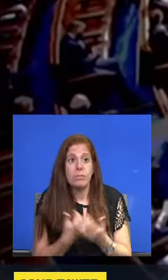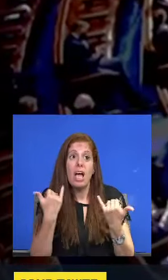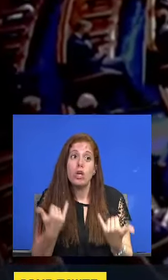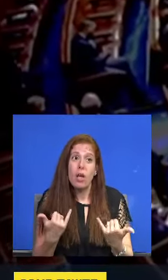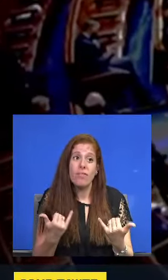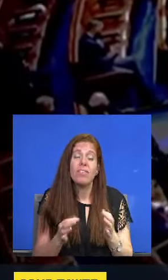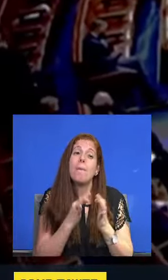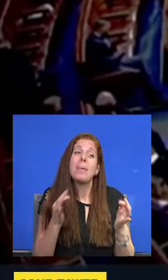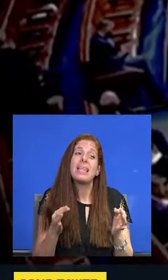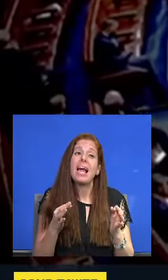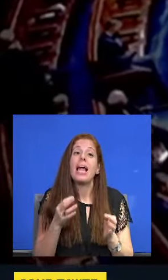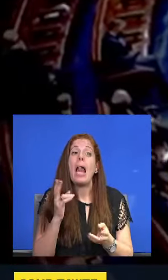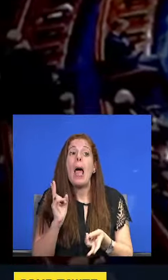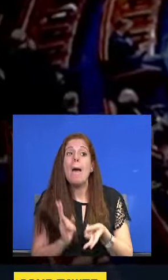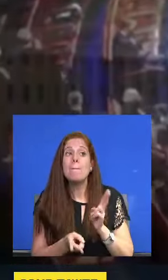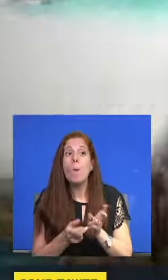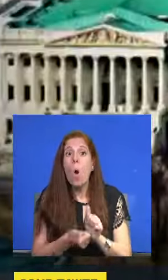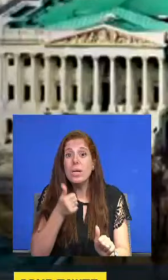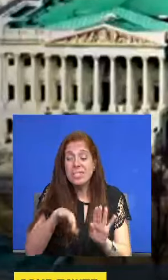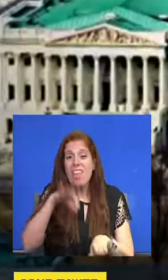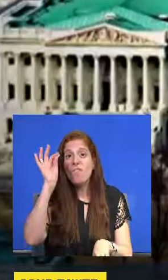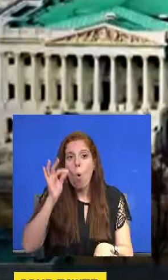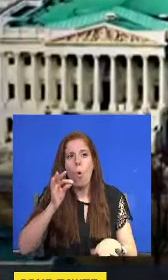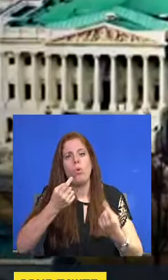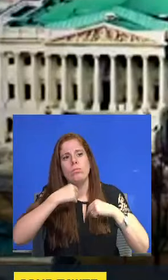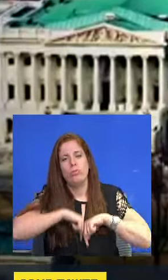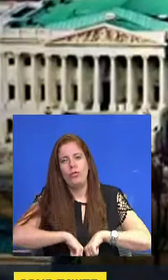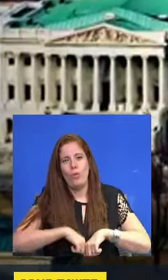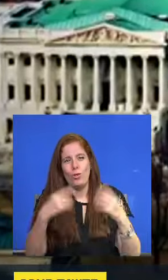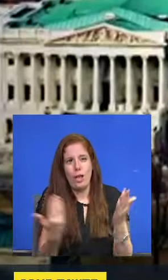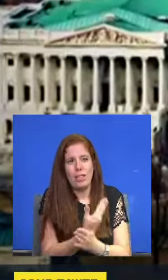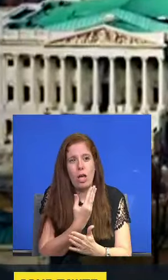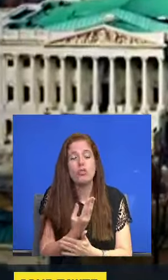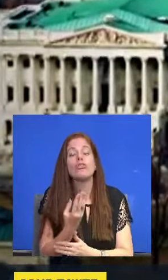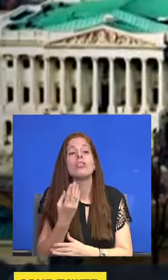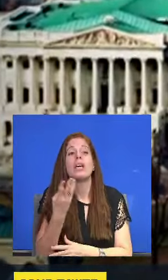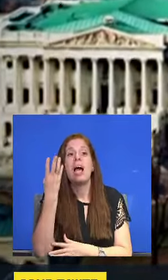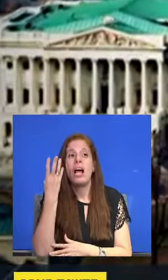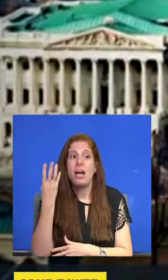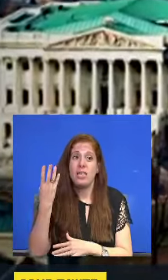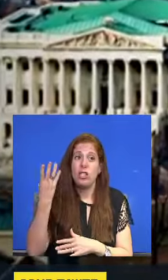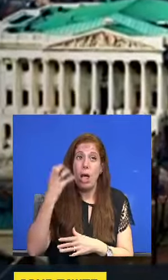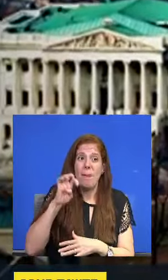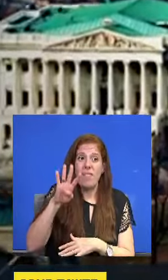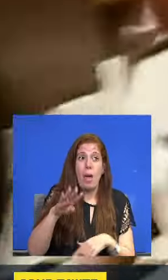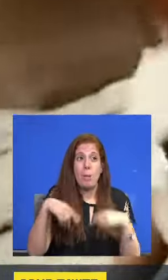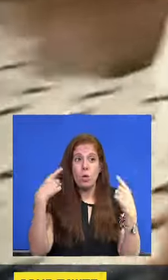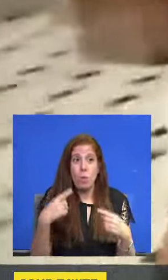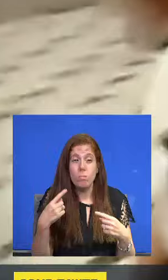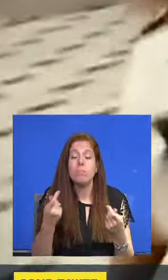for House Republicans to elect a new speaker. As another possible government shutdown is 44 days